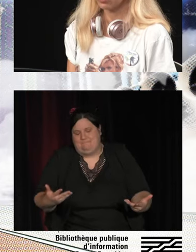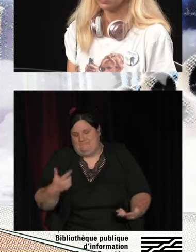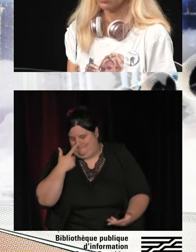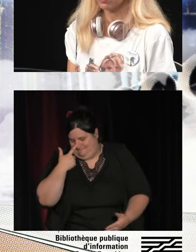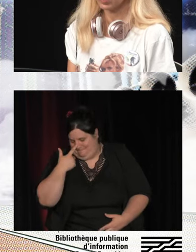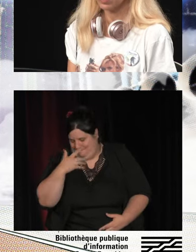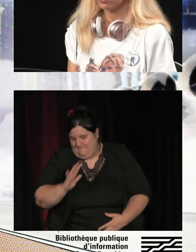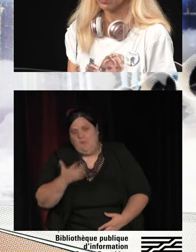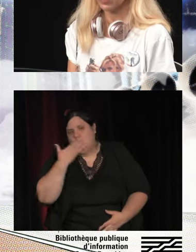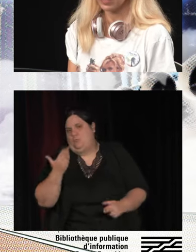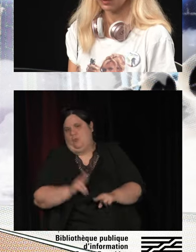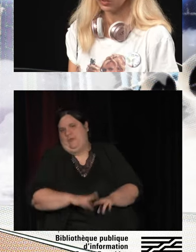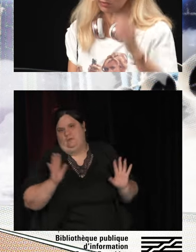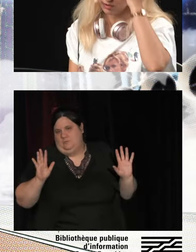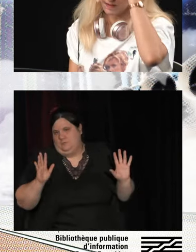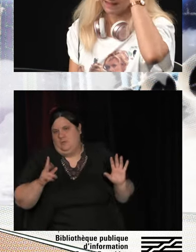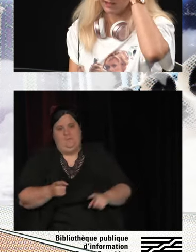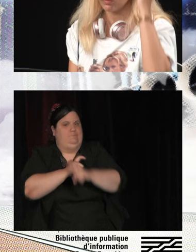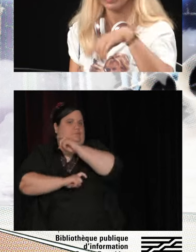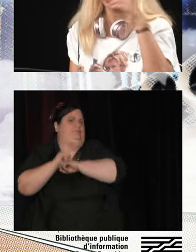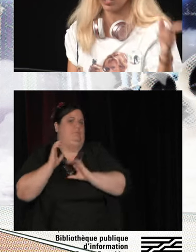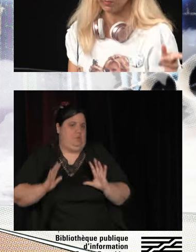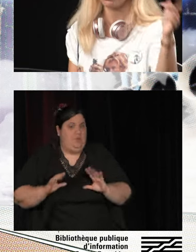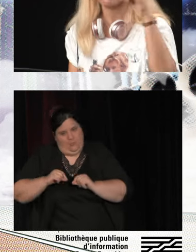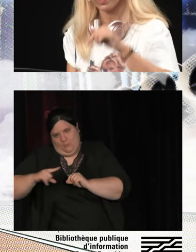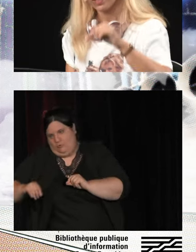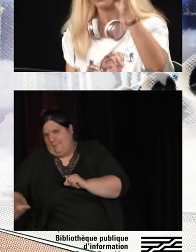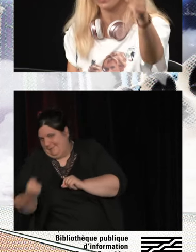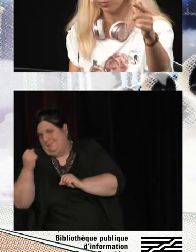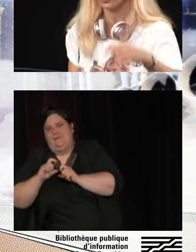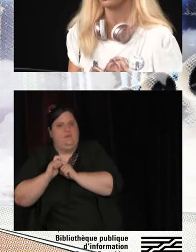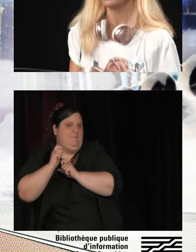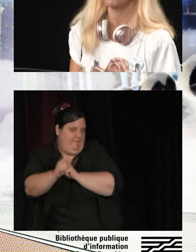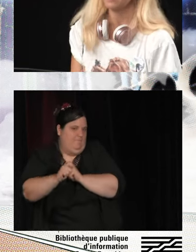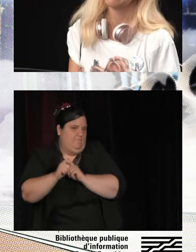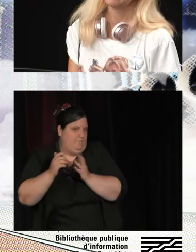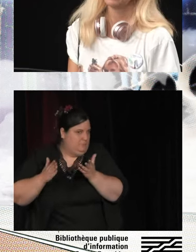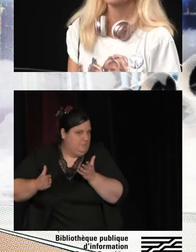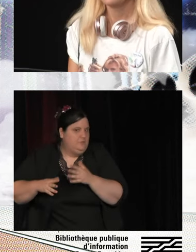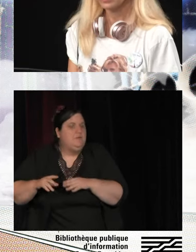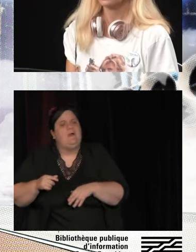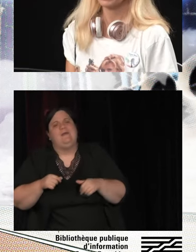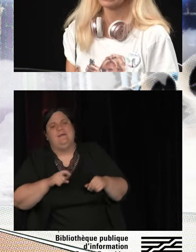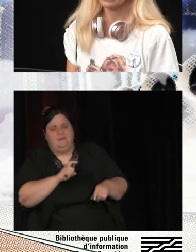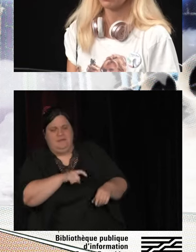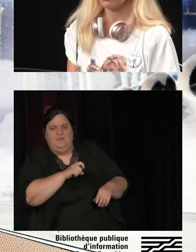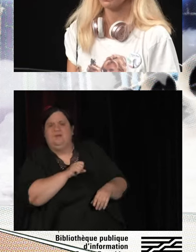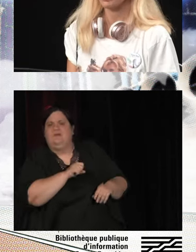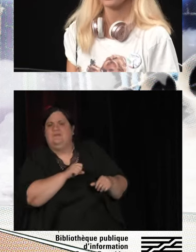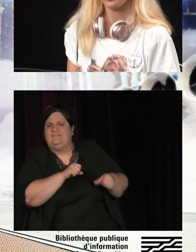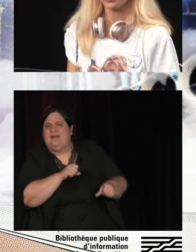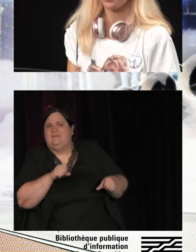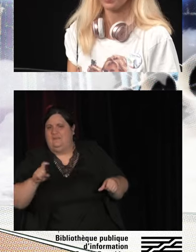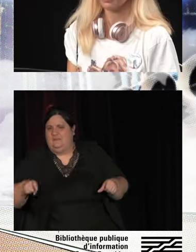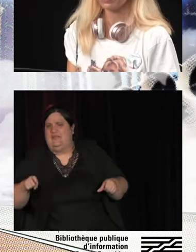J'aurais pas dû faire ça. Donc là, on va mourir, on va repasser à l'autre niveau et on va aller chercher une plume, faire Start Select pour sortir du niveau et récupérer la plume.